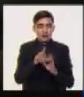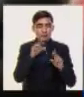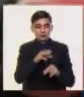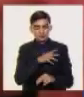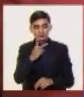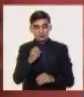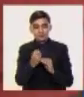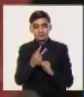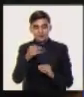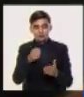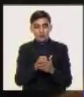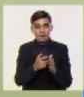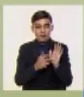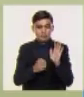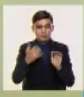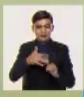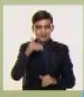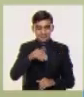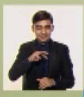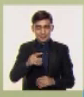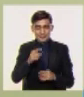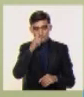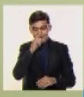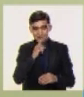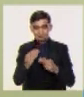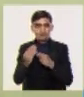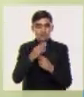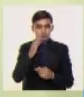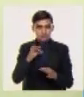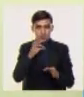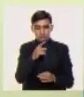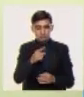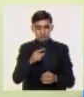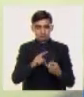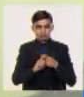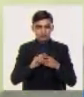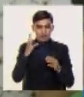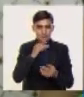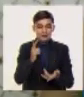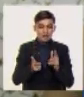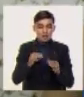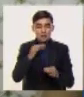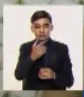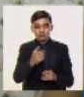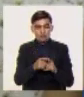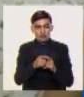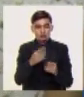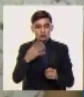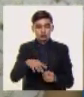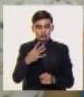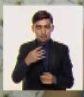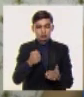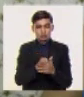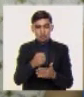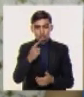от 212 до 850 тысяч тенге в месяц в зависимости от категории риска. На деле, по словам Рахата, он получал от 44